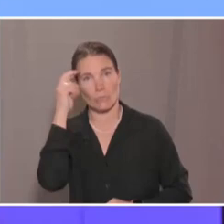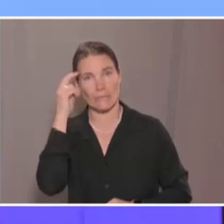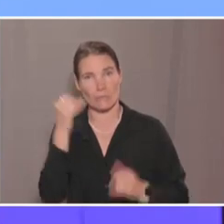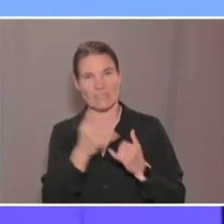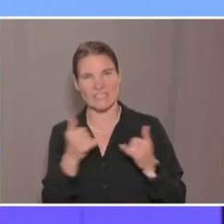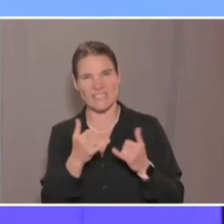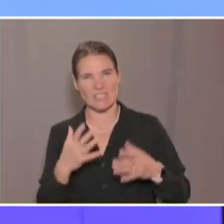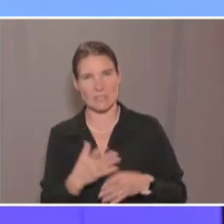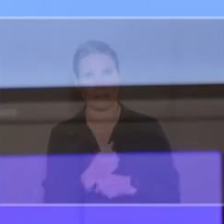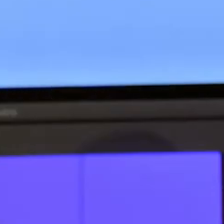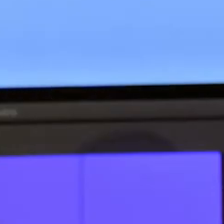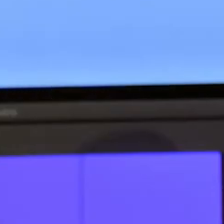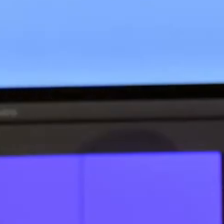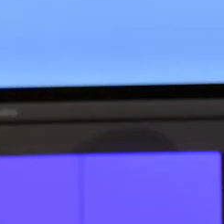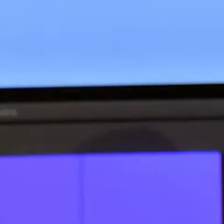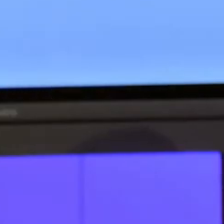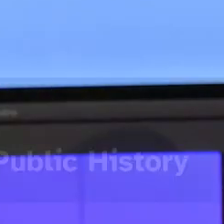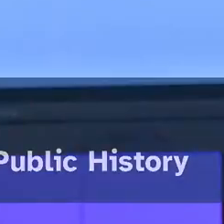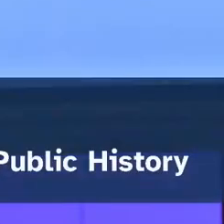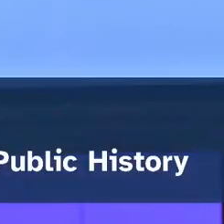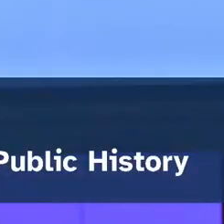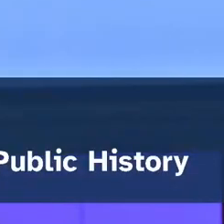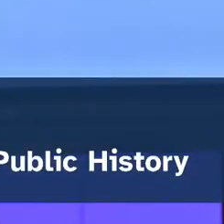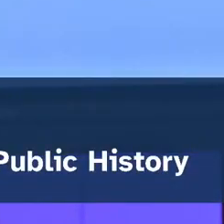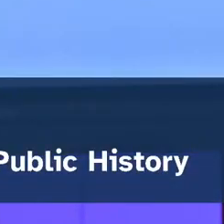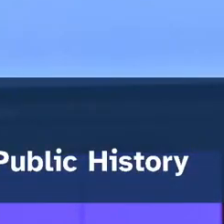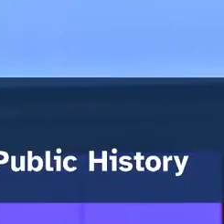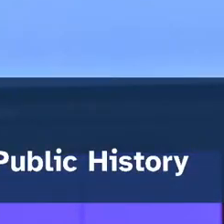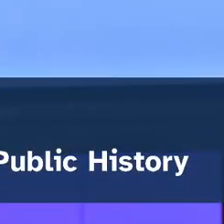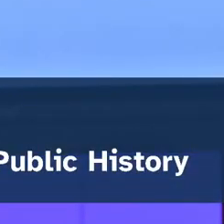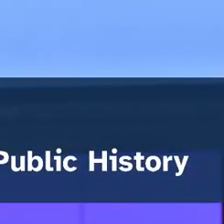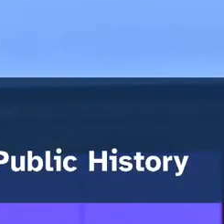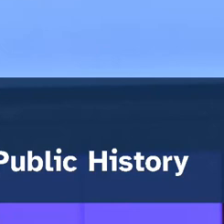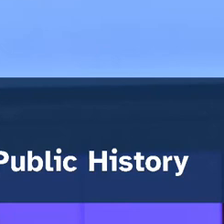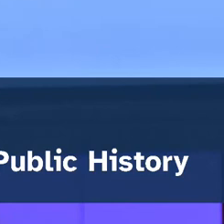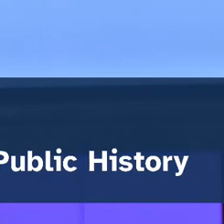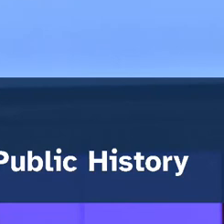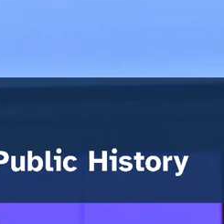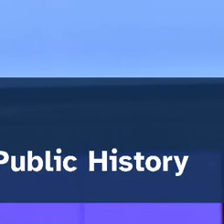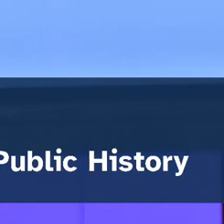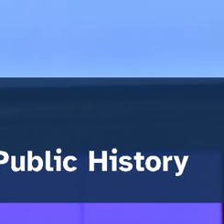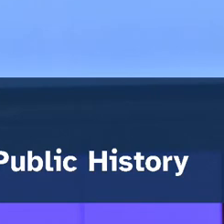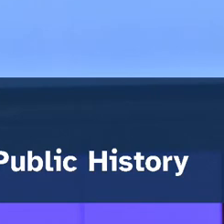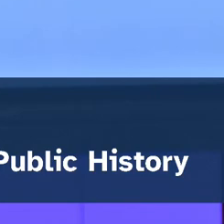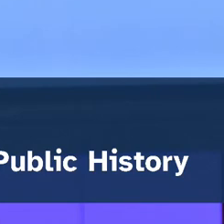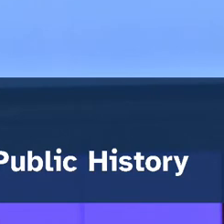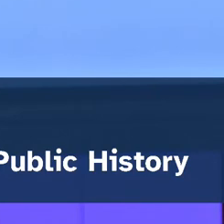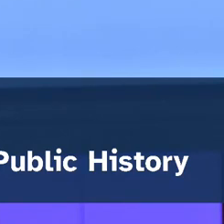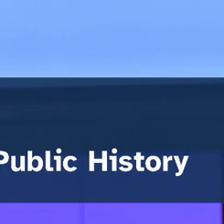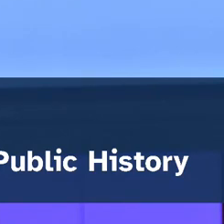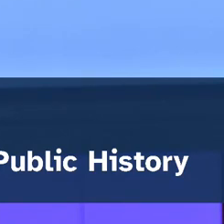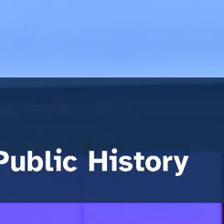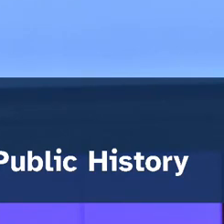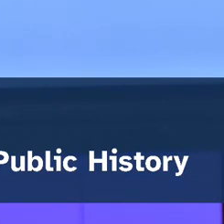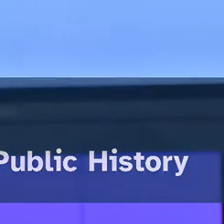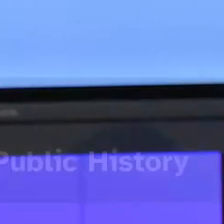PH? 2 verschiedene Berufswege lassen sich nachzeichnen. Auf der einen Seite die